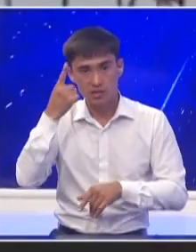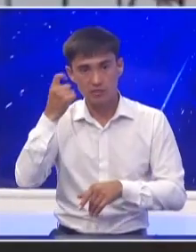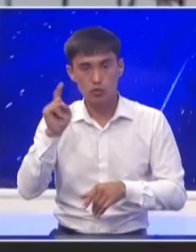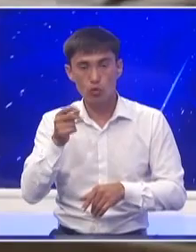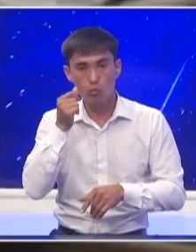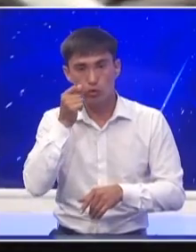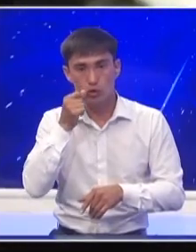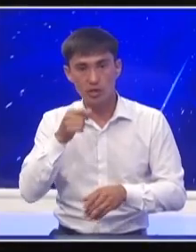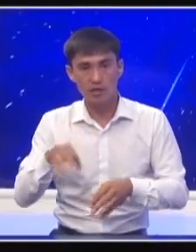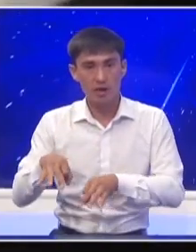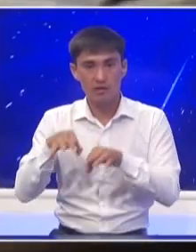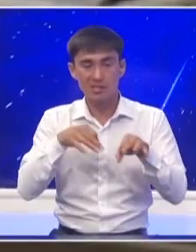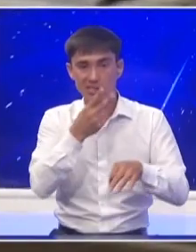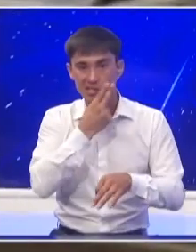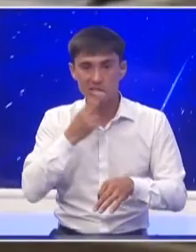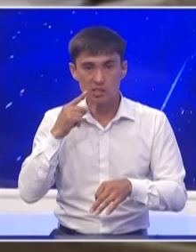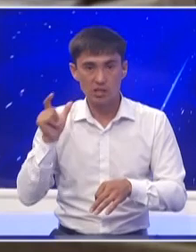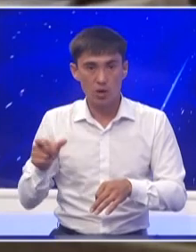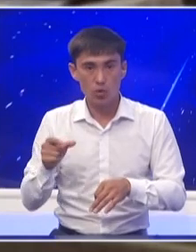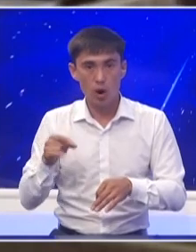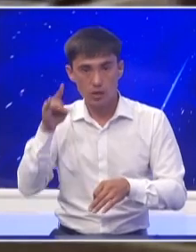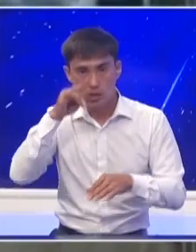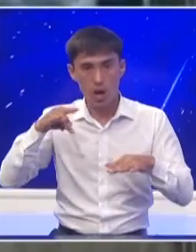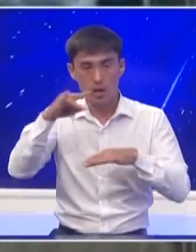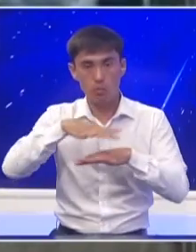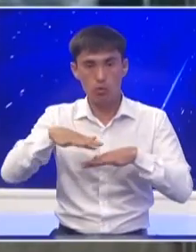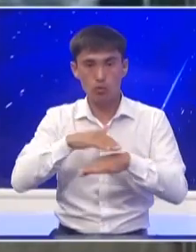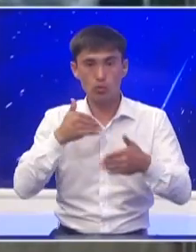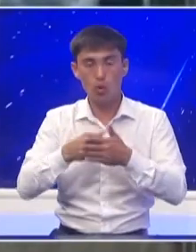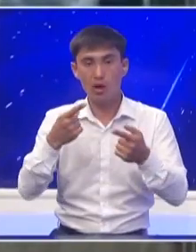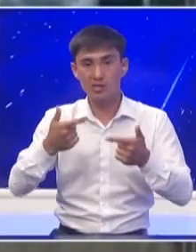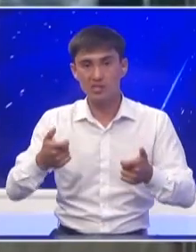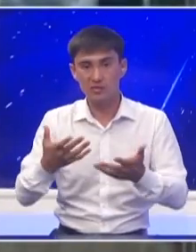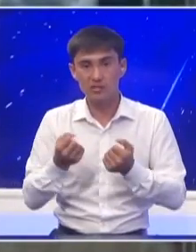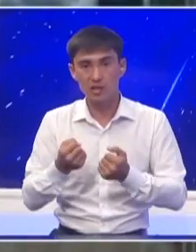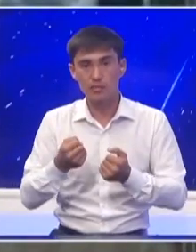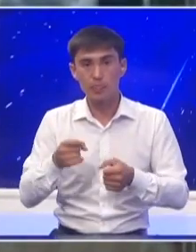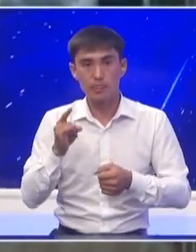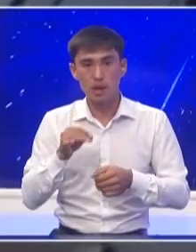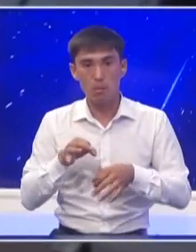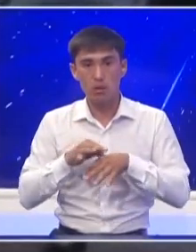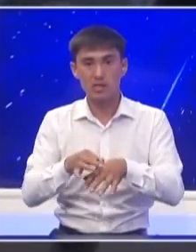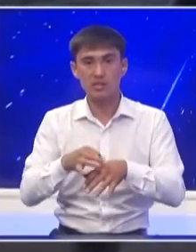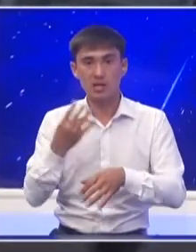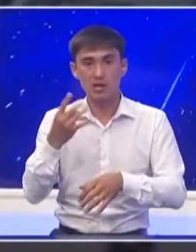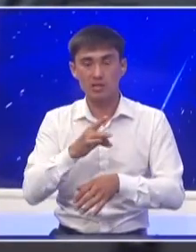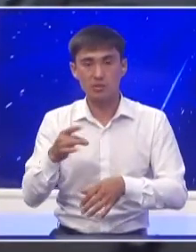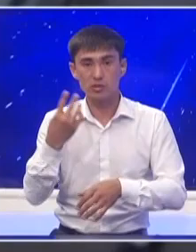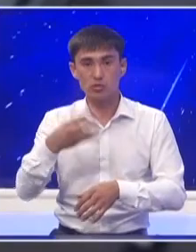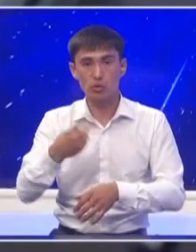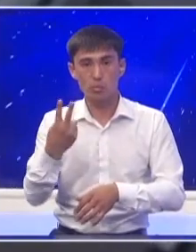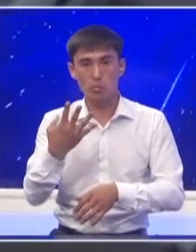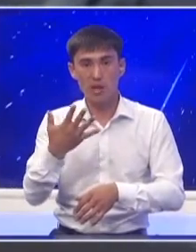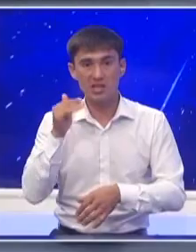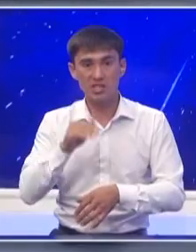известно, что мужчина довозил иностранку из аэропорта до гостиницы, при этом взял с нее плату за проезд в размере 45 тысяч